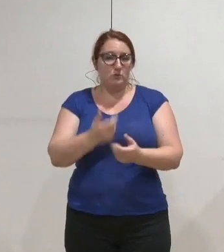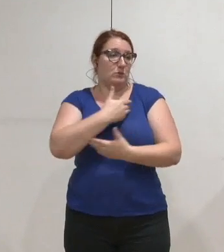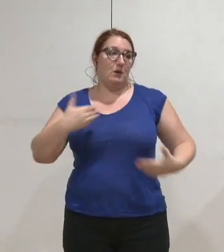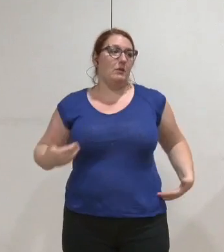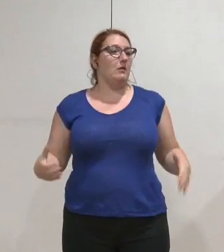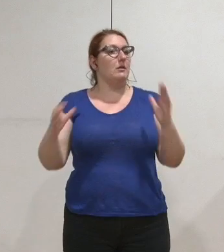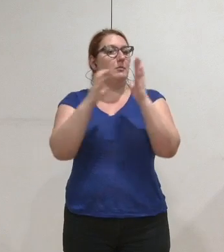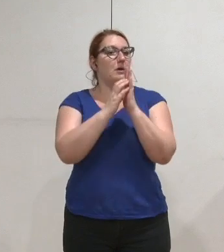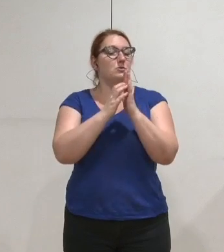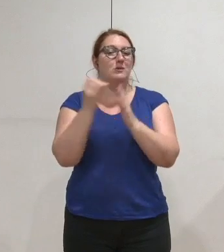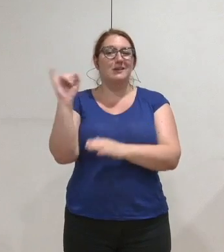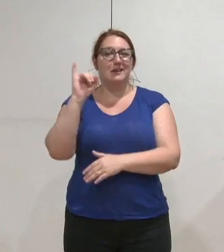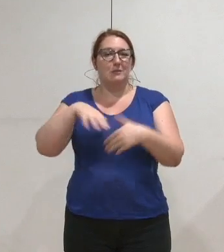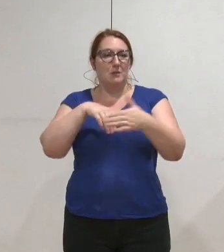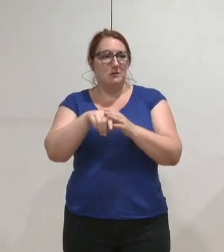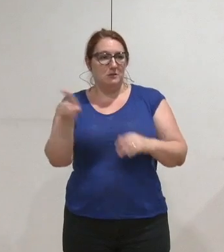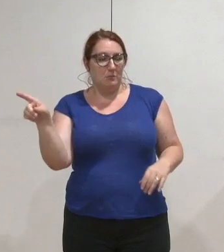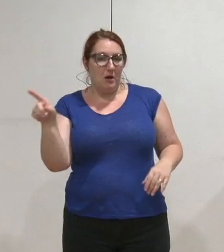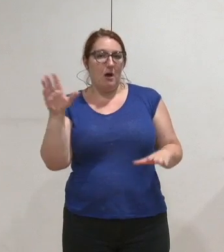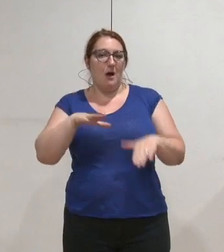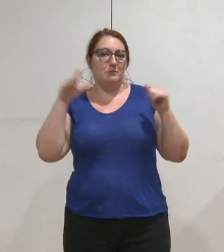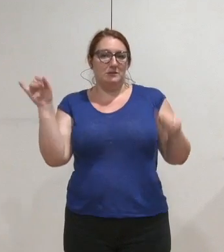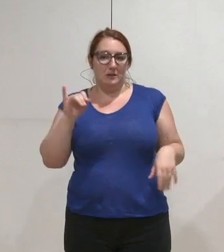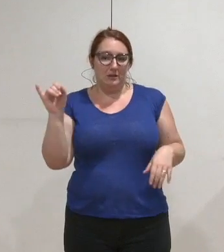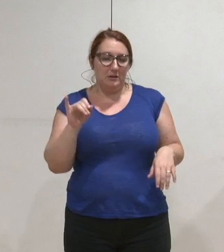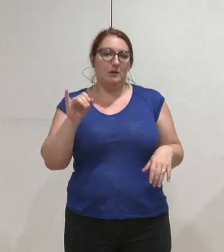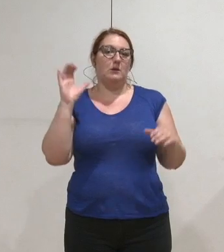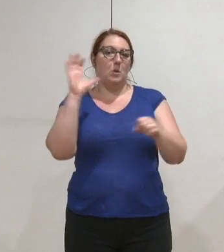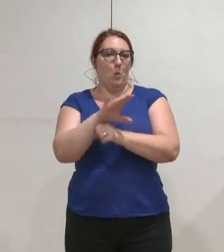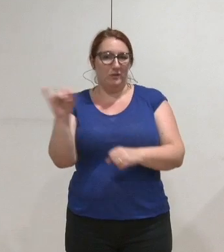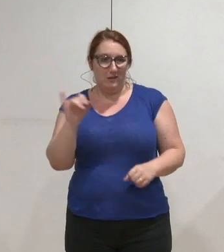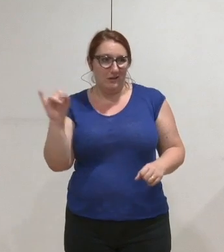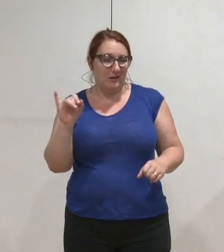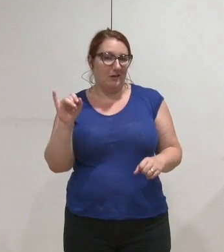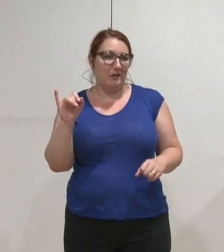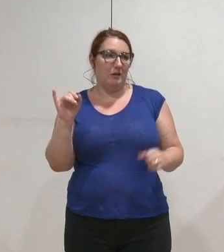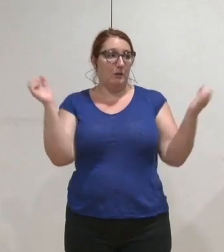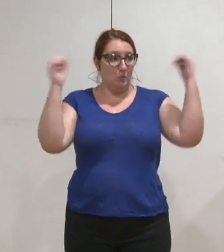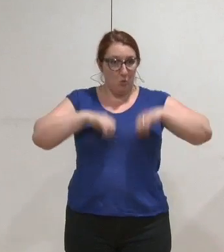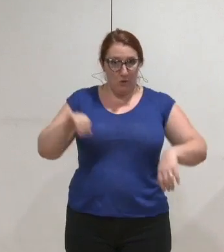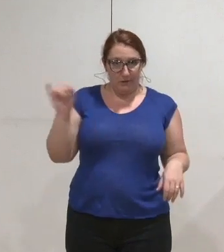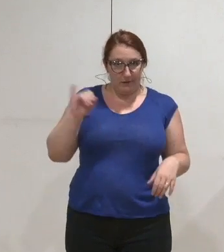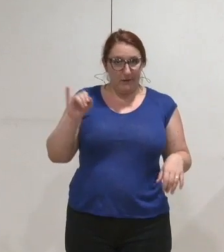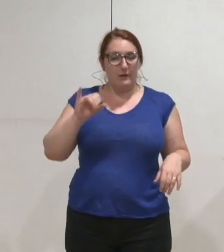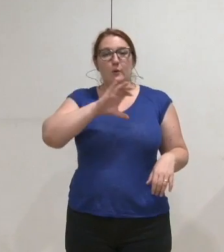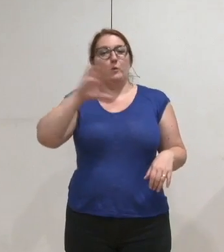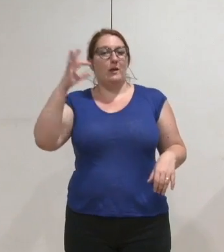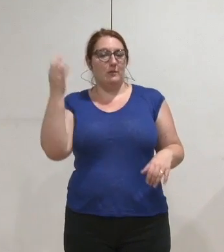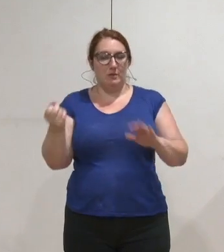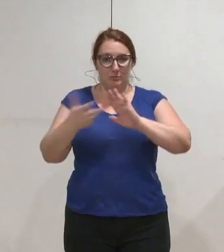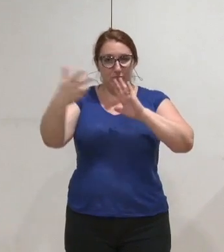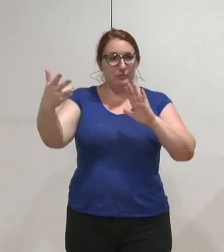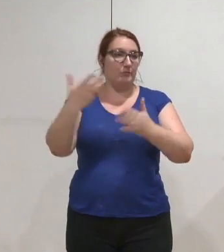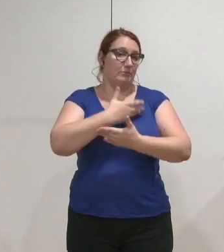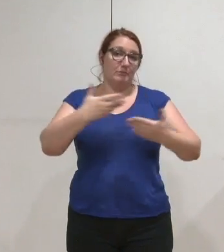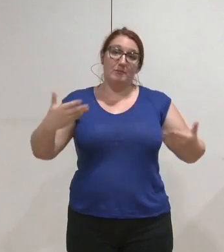délibération qui ne prend pas part au vote qui s'abstient qui vote contre qui vote pour unanimité et ben nous